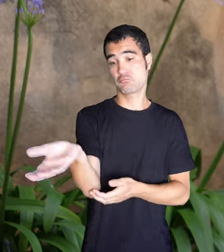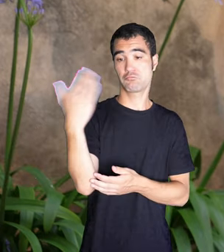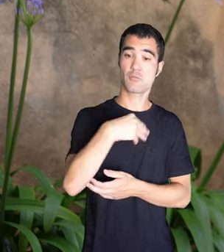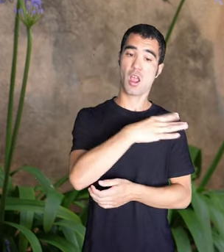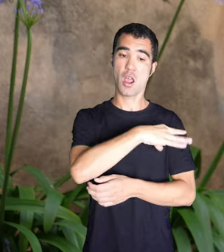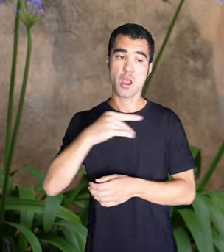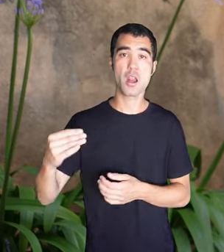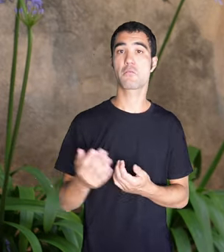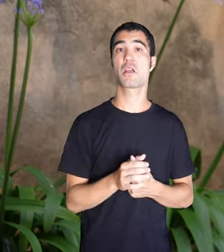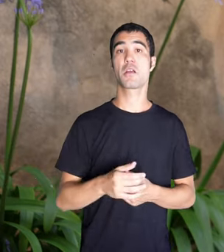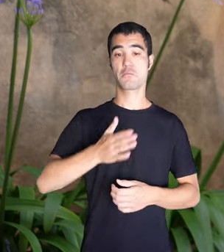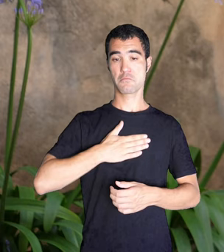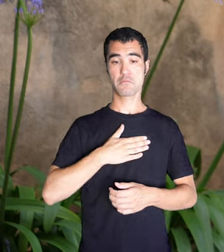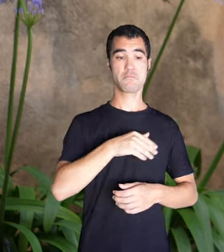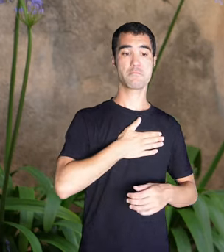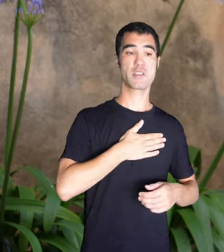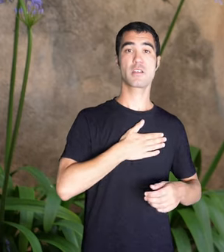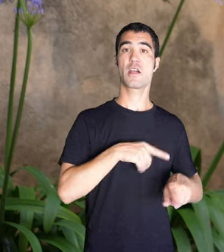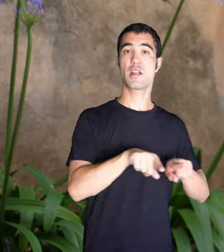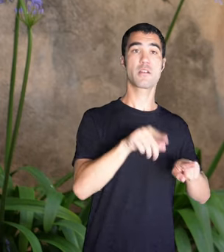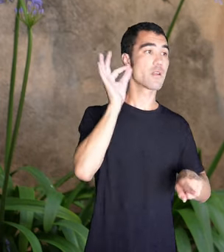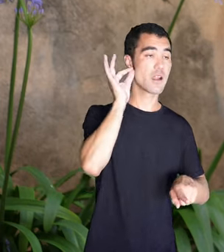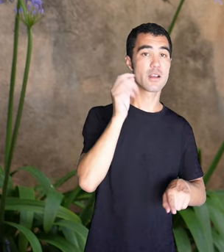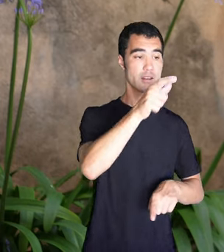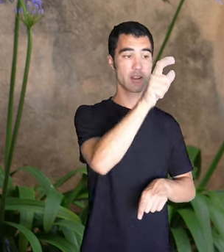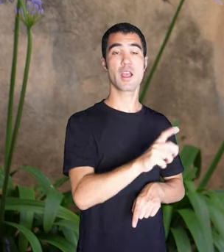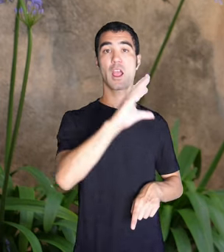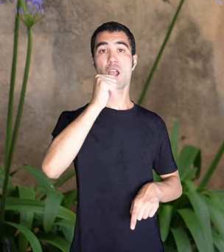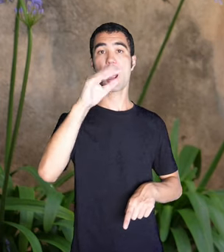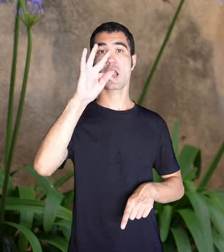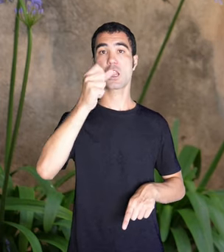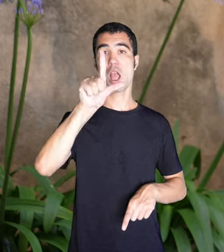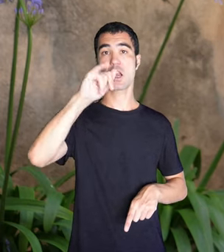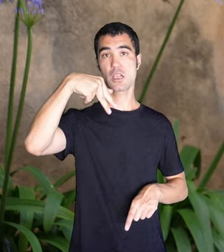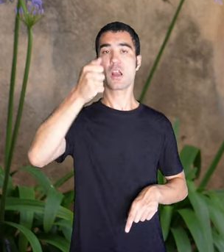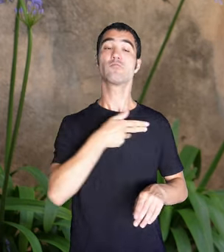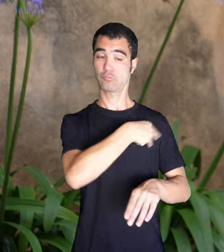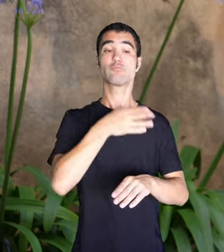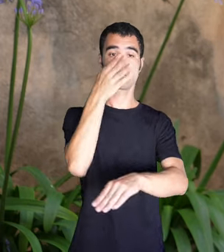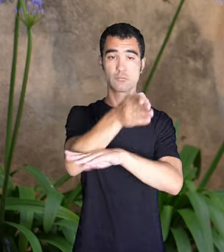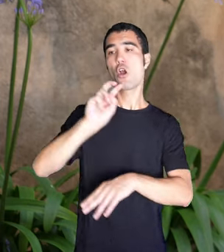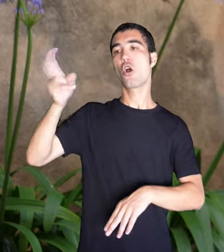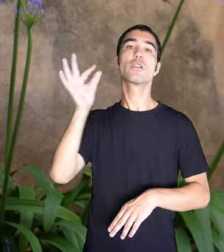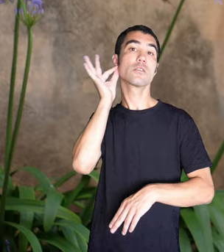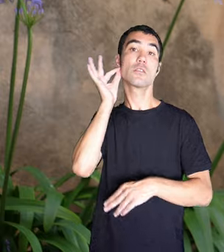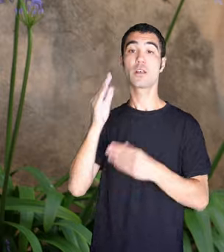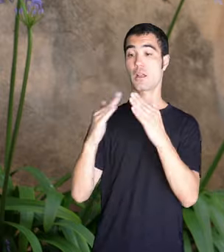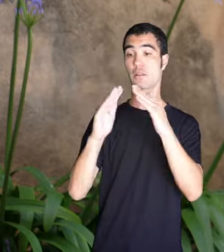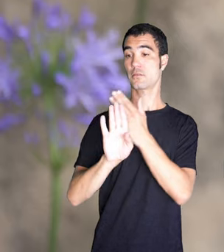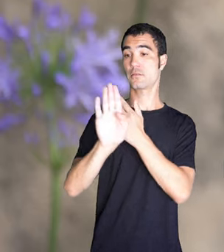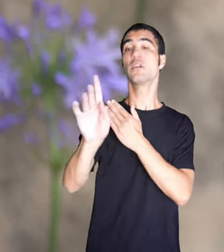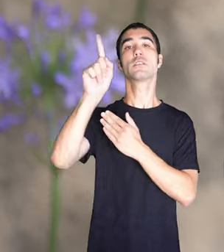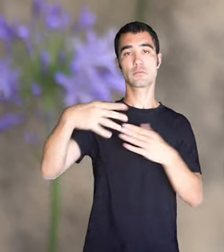per jo i la meva germana, perquè amb la Catalina hi anàvem, i una altra lota de davant que nostre,